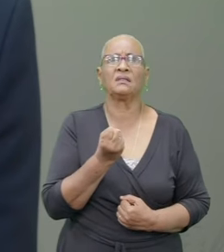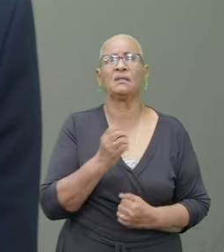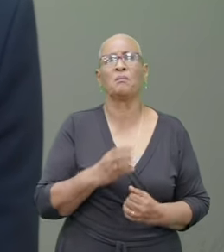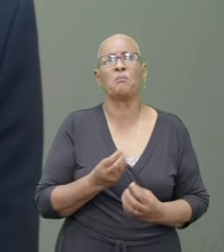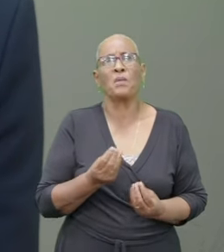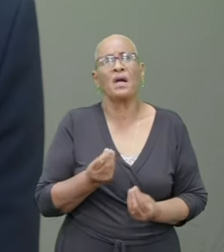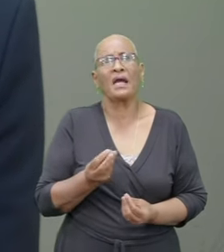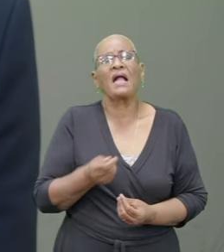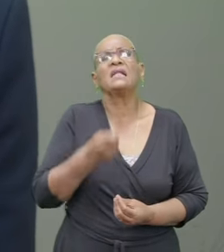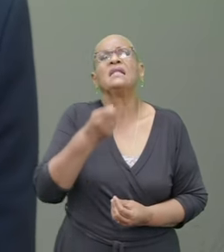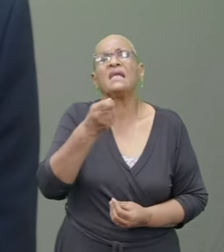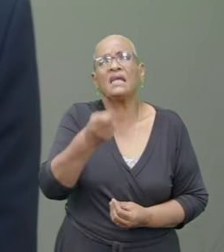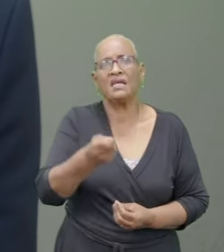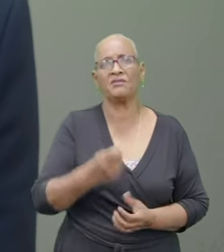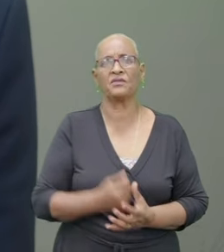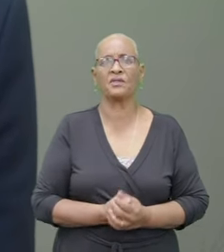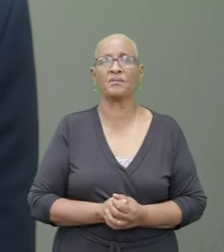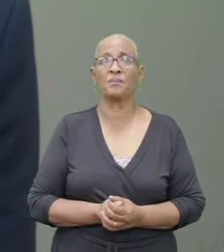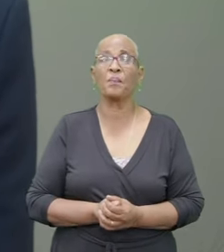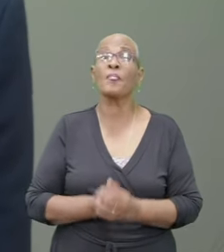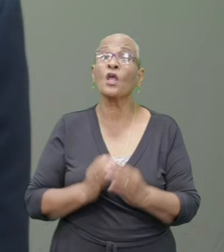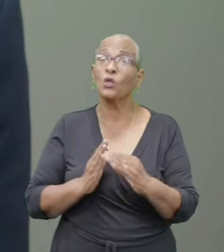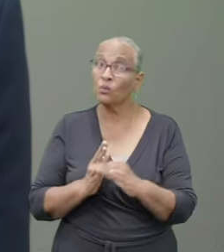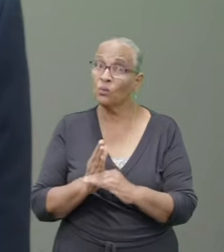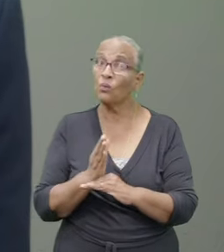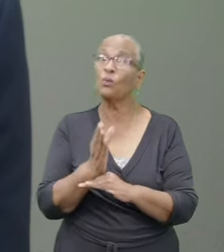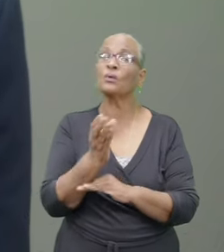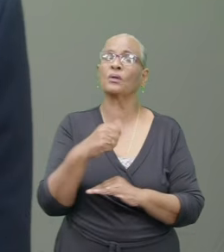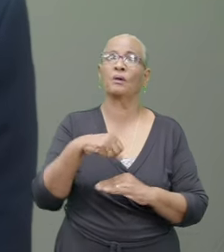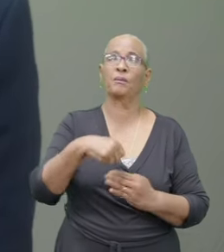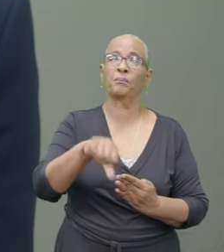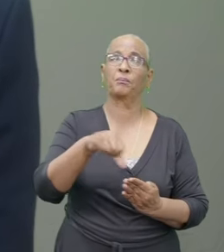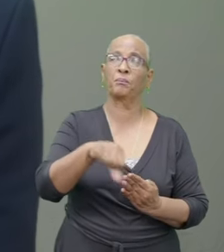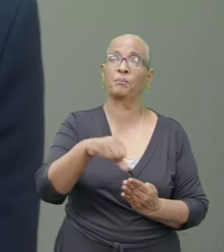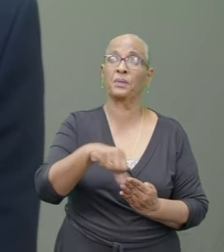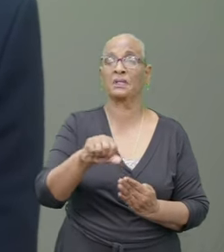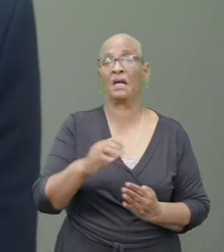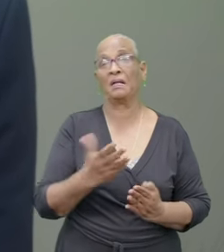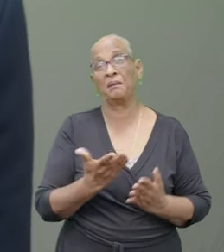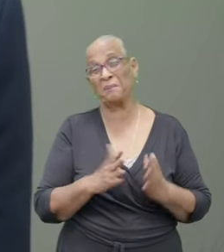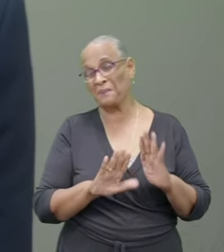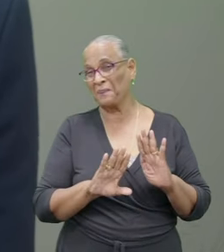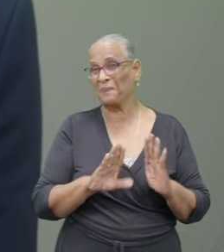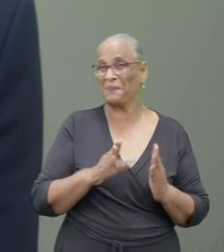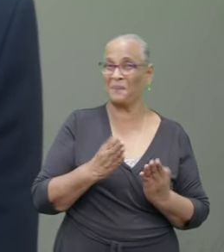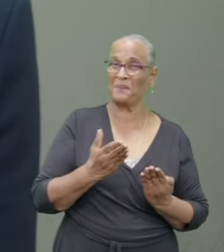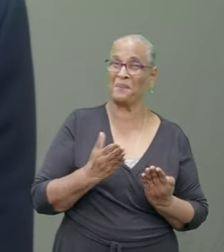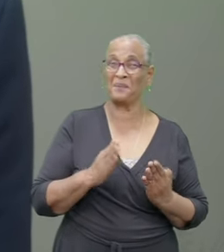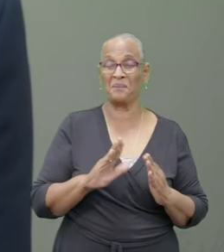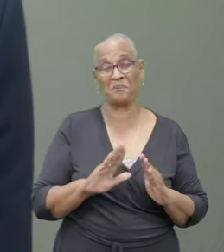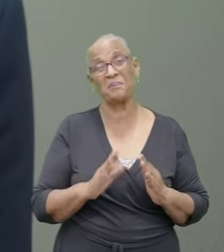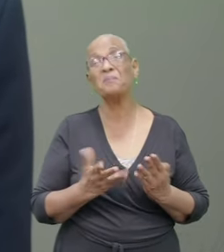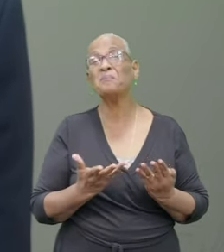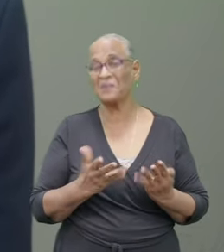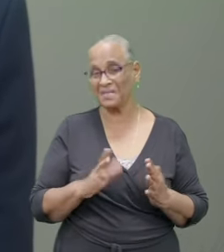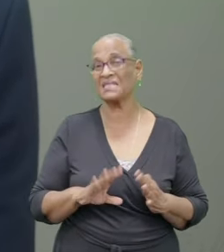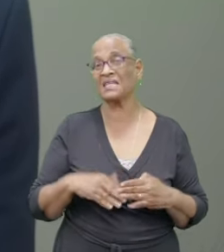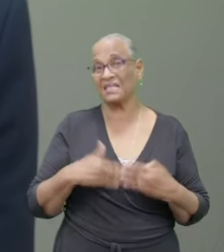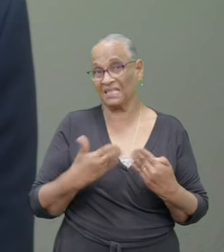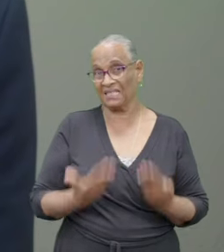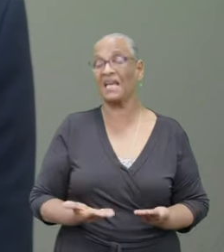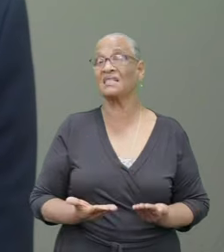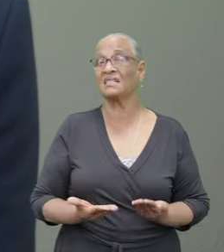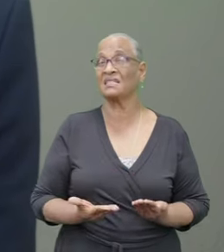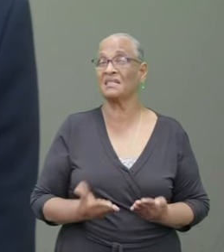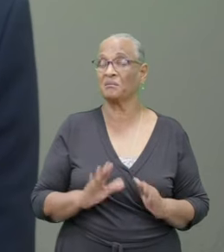van het doorbetalen van een incentive misschien wel enigszins effect heeft gehad. Je merkt